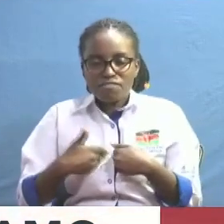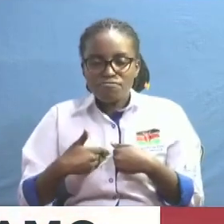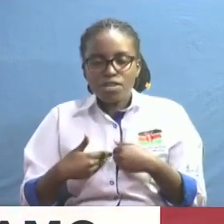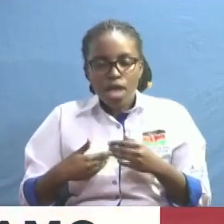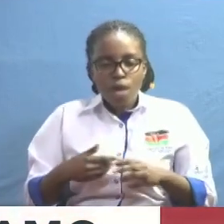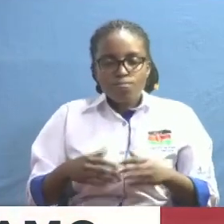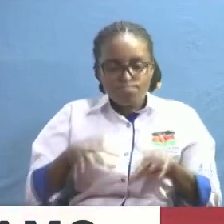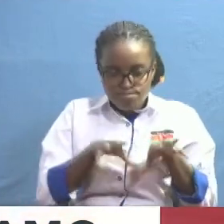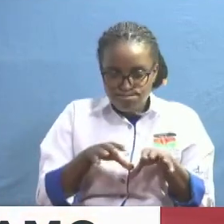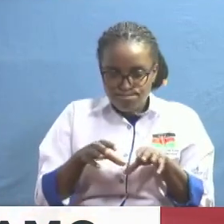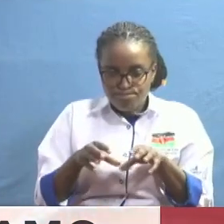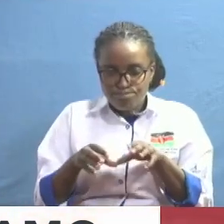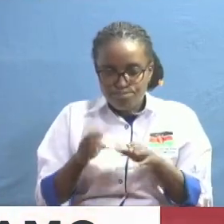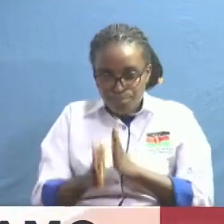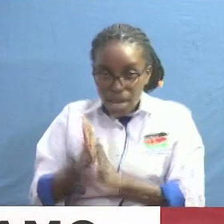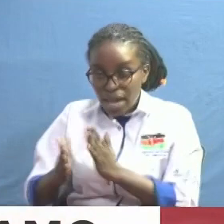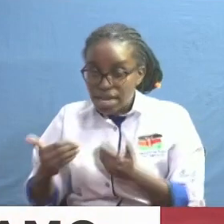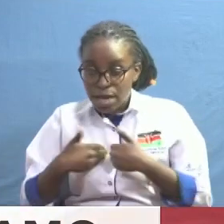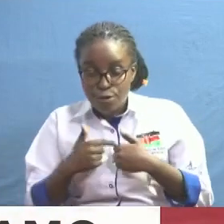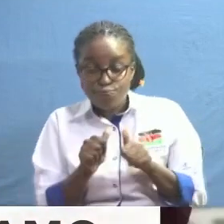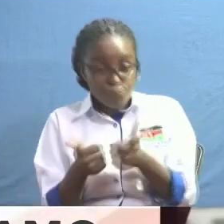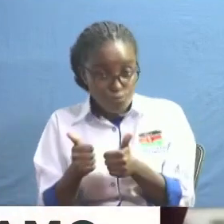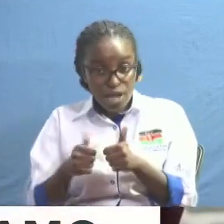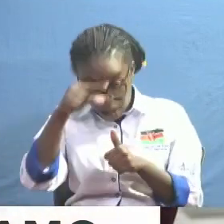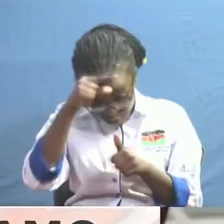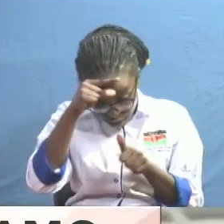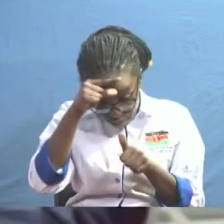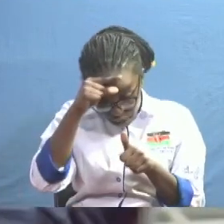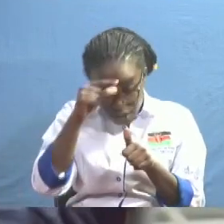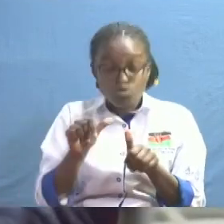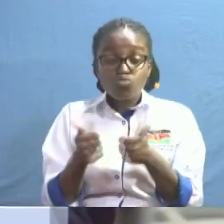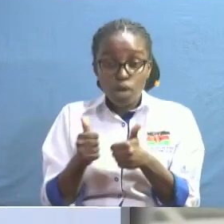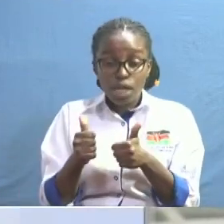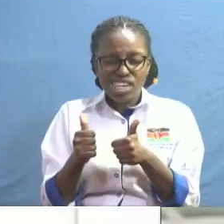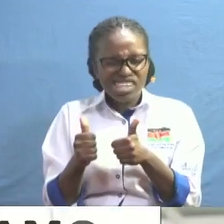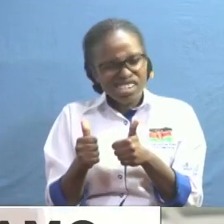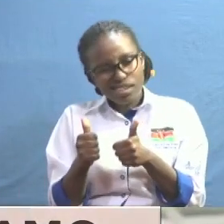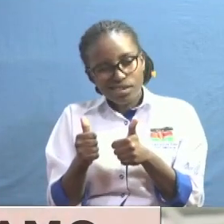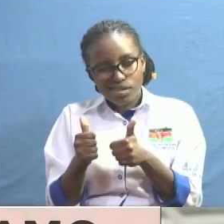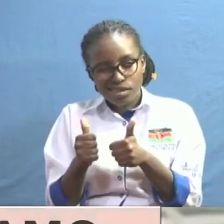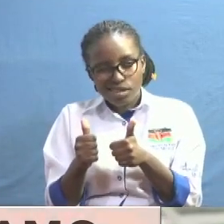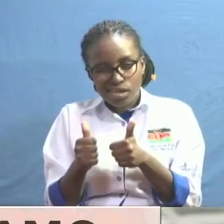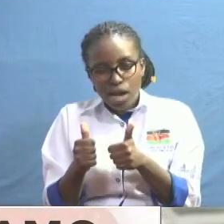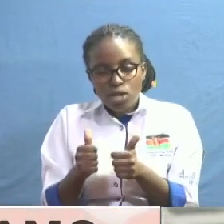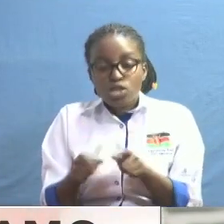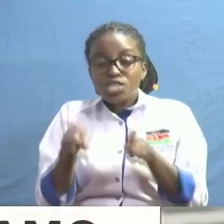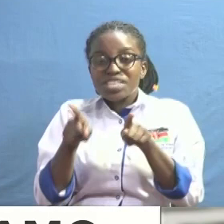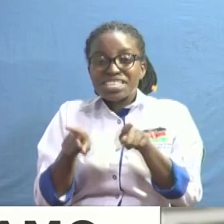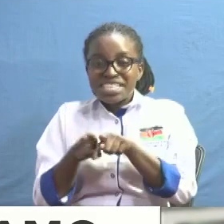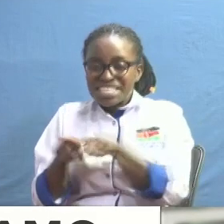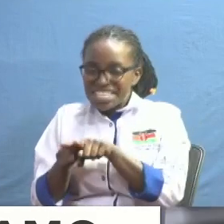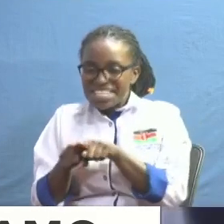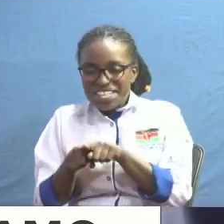za ufadhili wa wakfu huu. Serikali ilidai uwajibikaji kutoka kwa taasisi hiyo kuhusu kutoa kwa kima cha